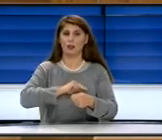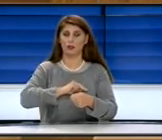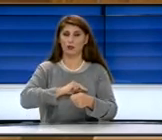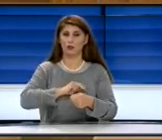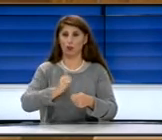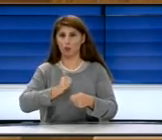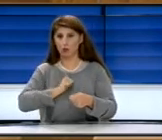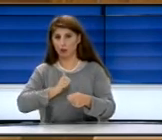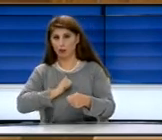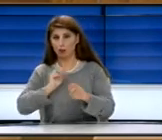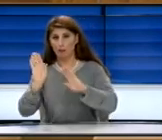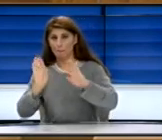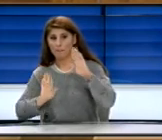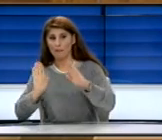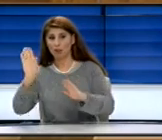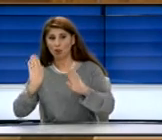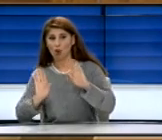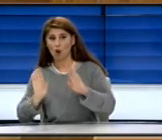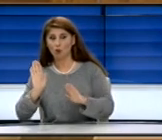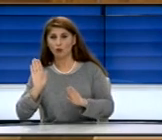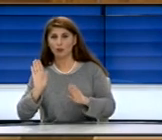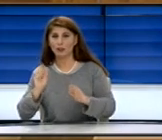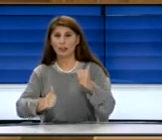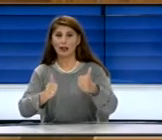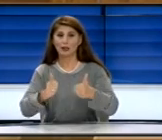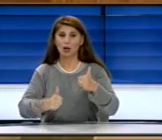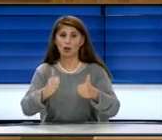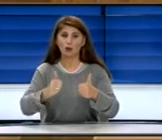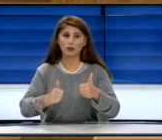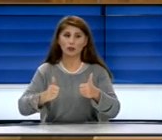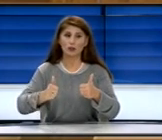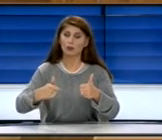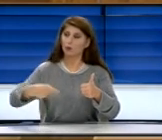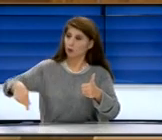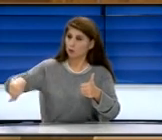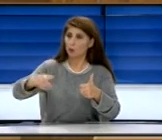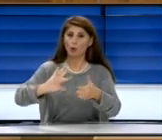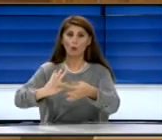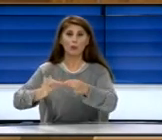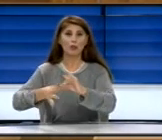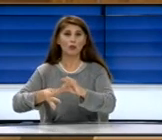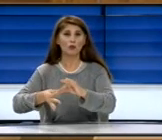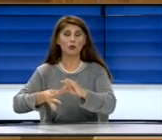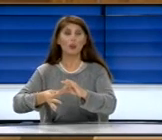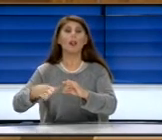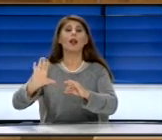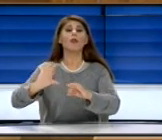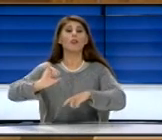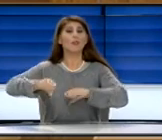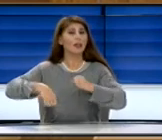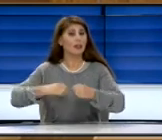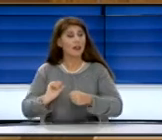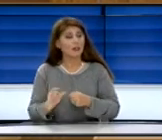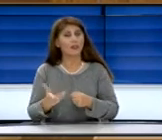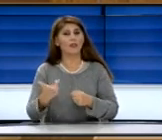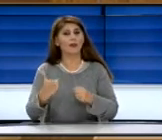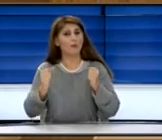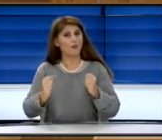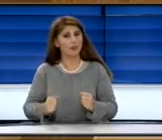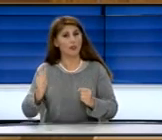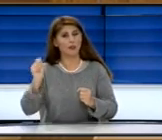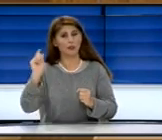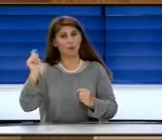τους ιδιώτες μετόχους της και για να ανταγωνιστεί τους υπόλοιπους ομίλους? Δεν θα κινηθεί και αυτή με βάση την πολιτική